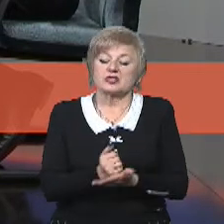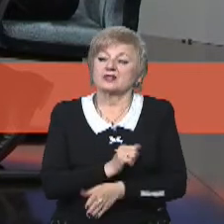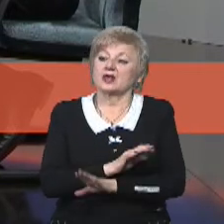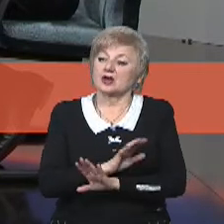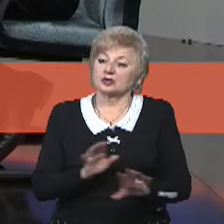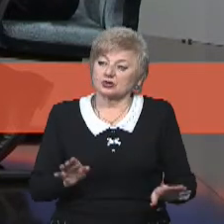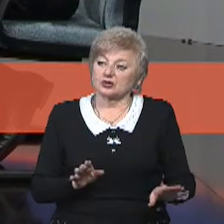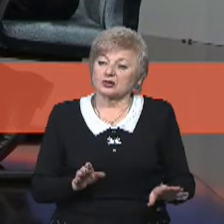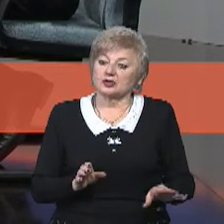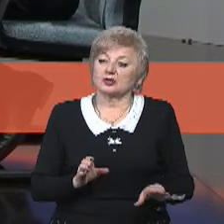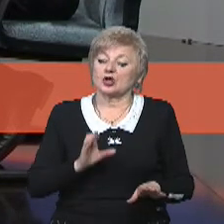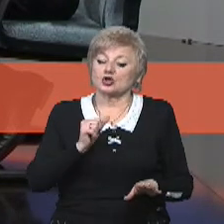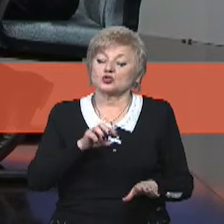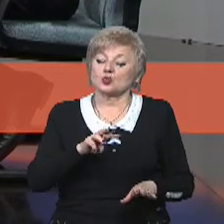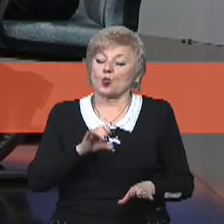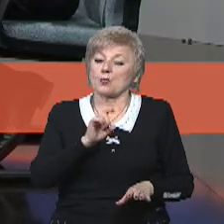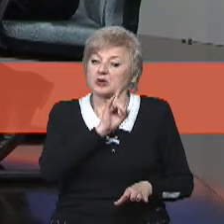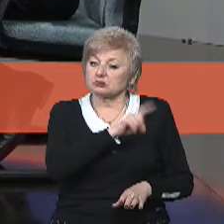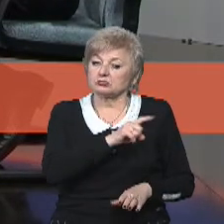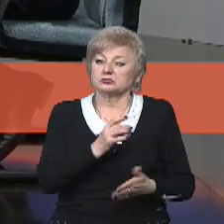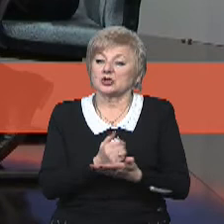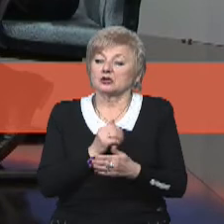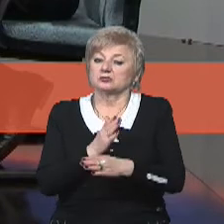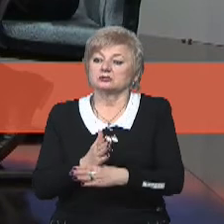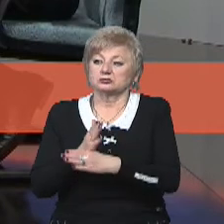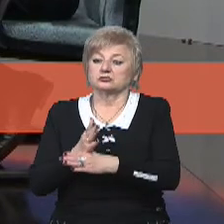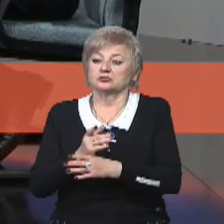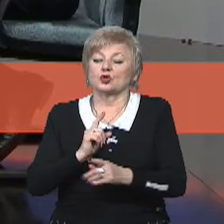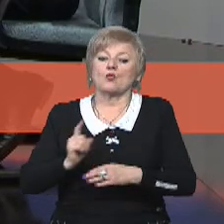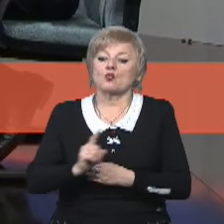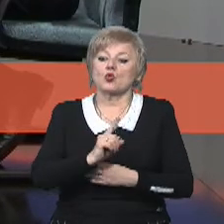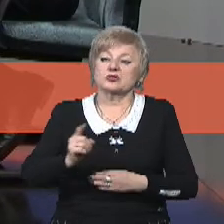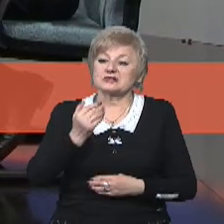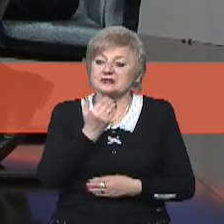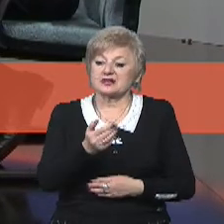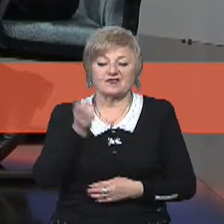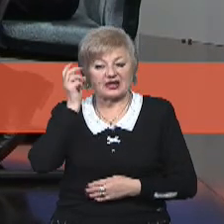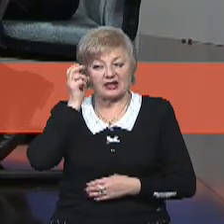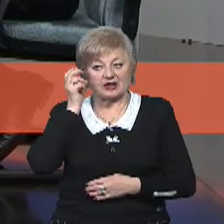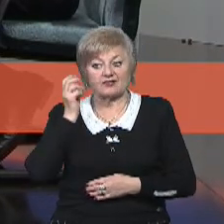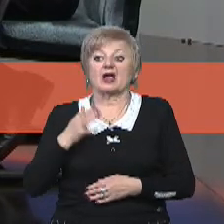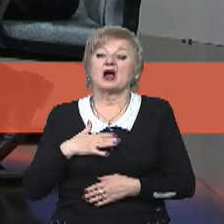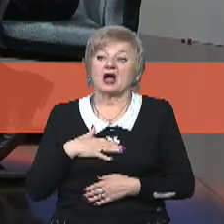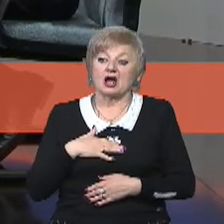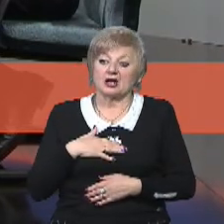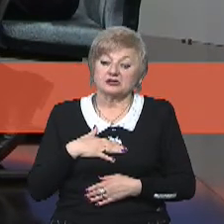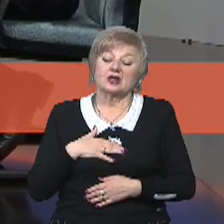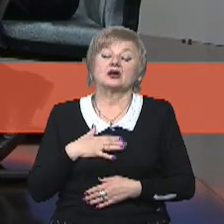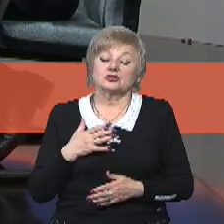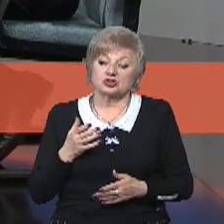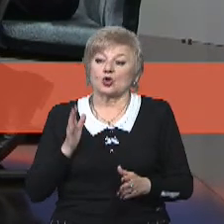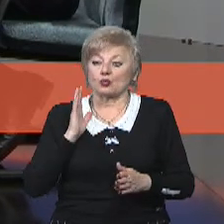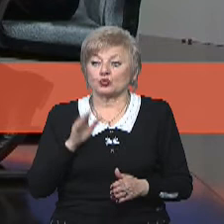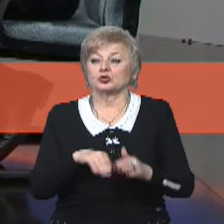було знайдено. Сумська знахідка зберігається ось у музеї дорогоцінності в Києві. Ну, а наша, як тут вже було сказано,